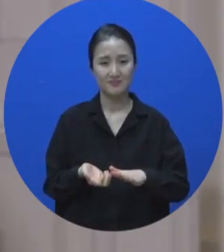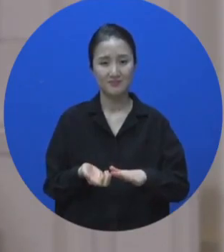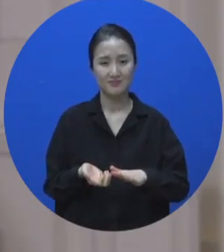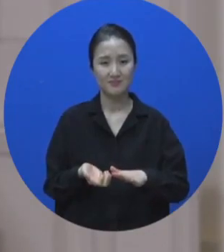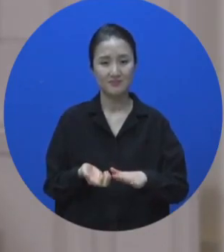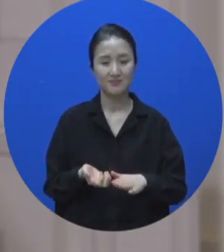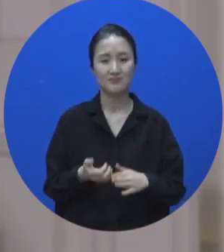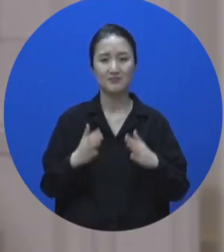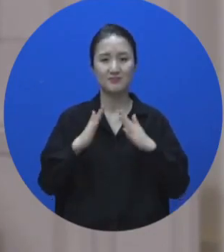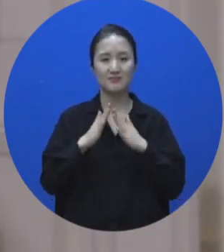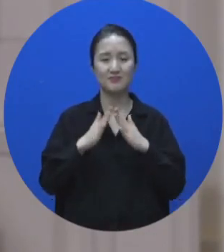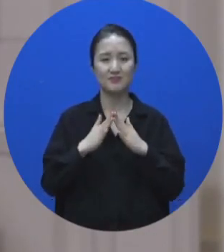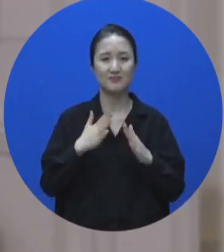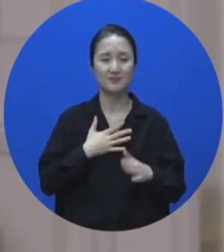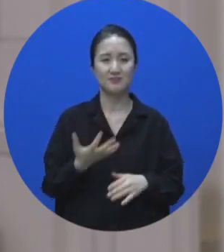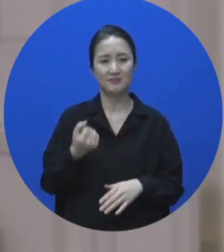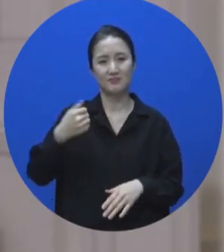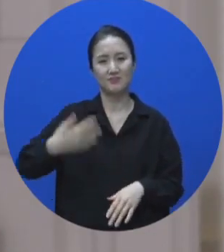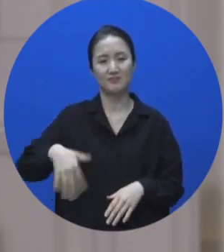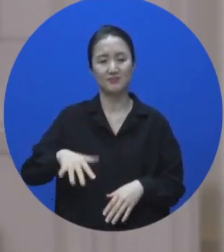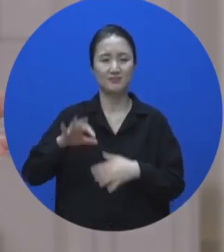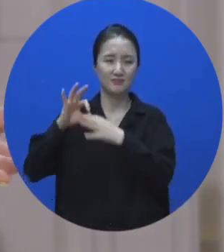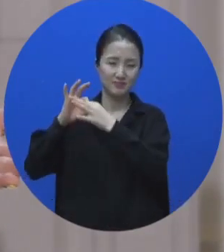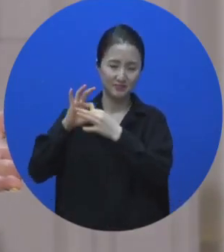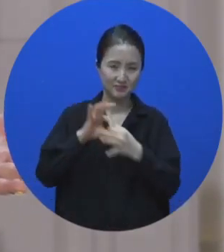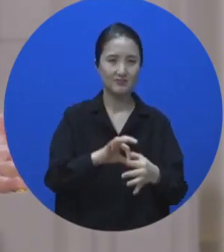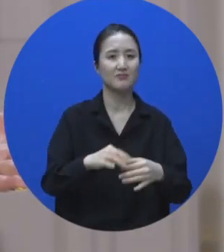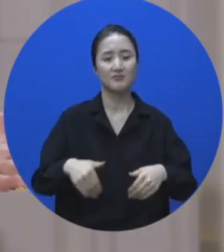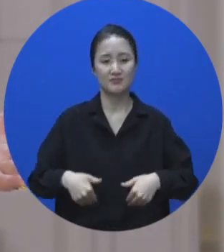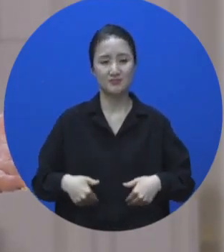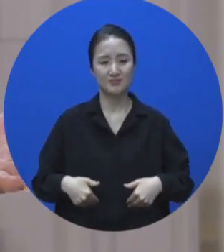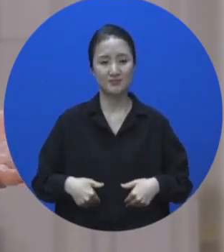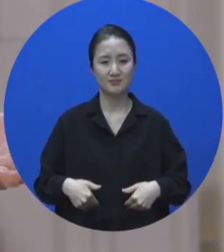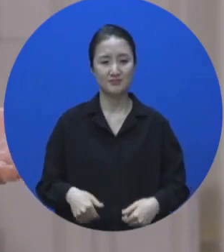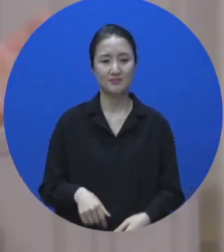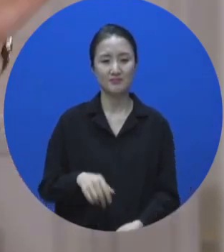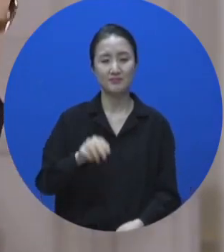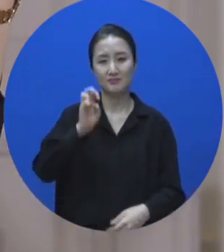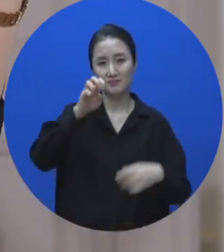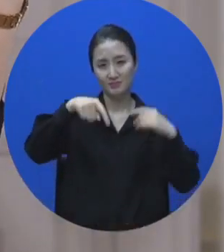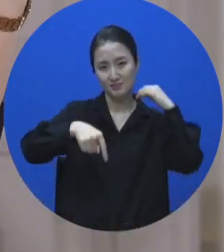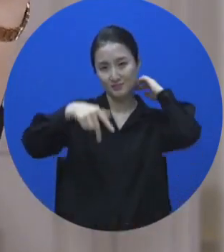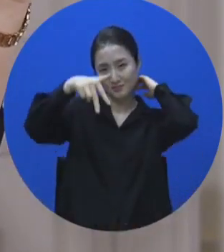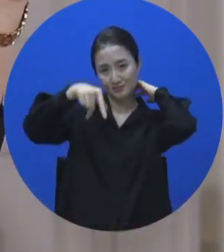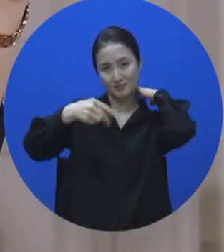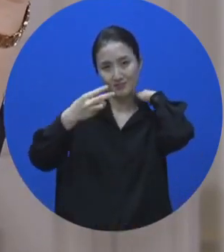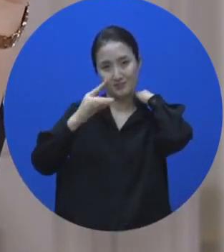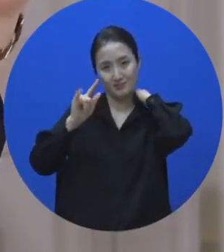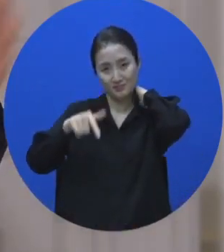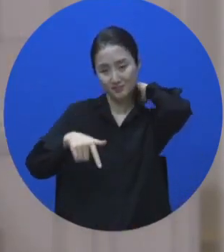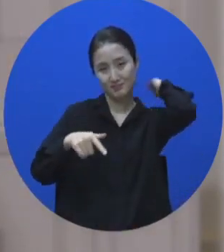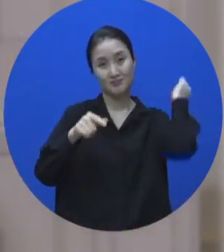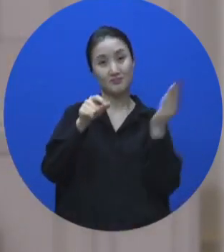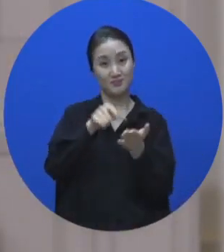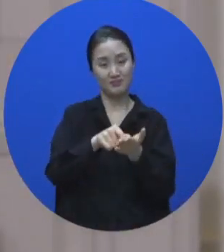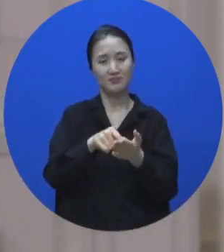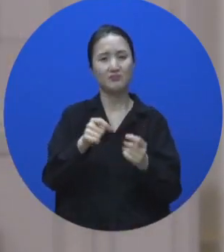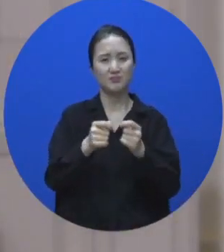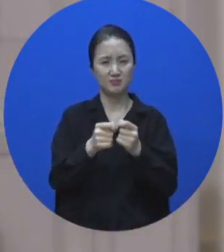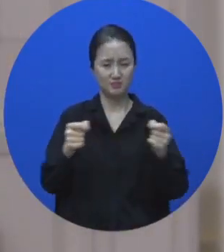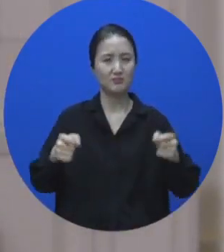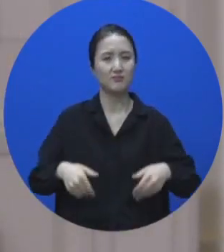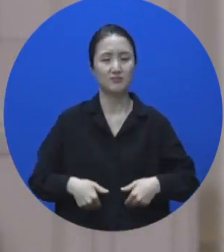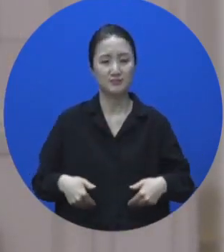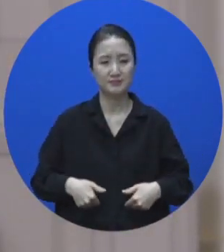무주택자 상태를 유지하세요 아까 제가 첫 시간에 지금 주택이 무주택자인 분들이 거의